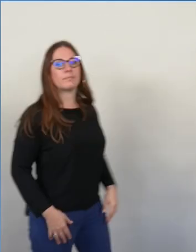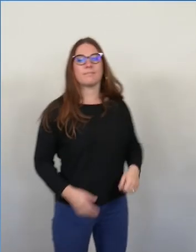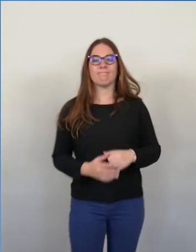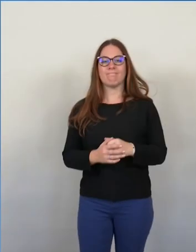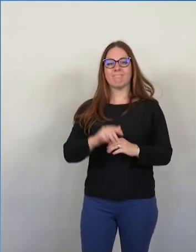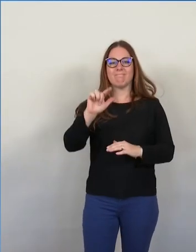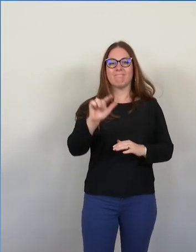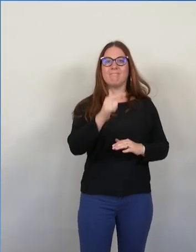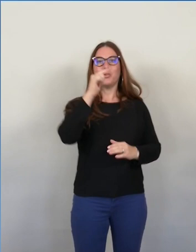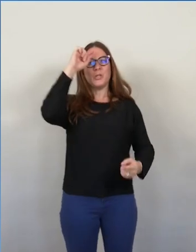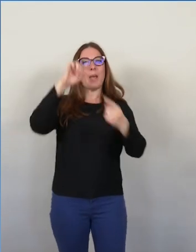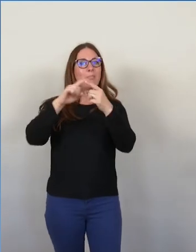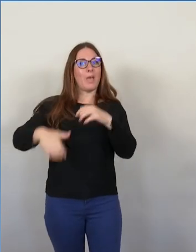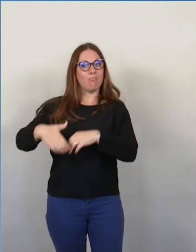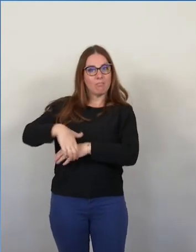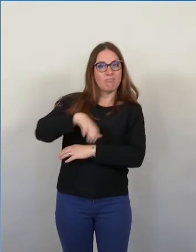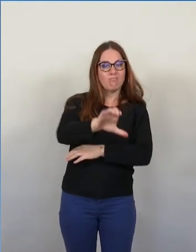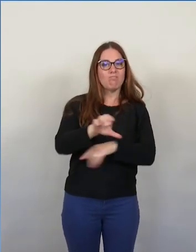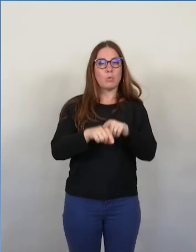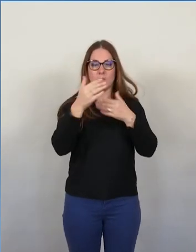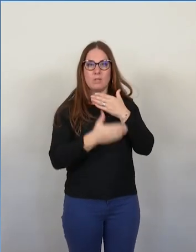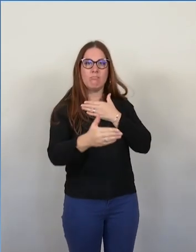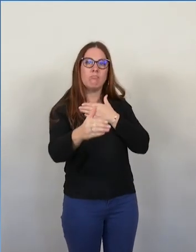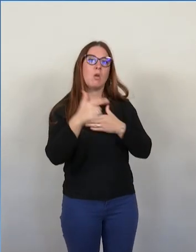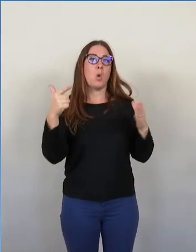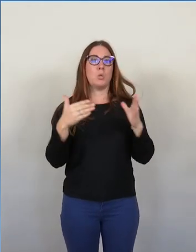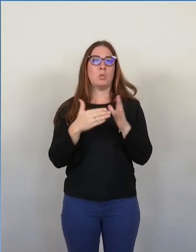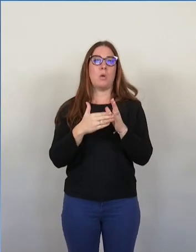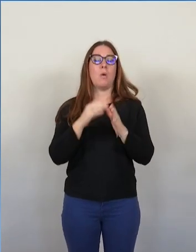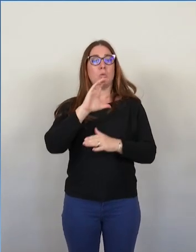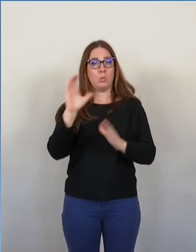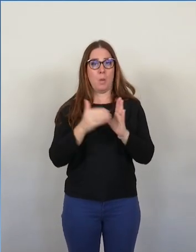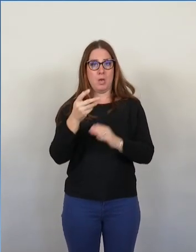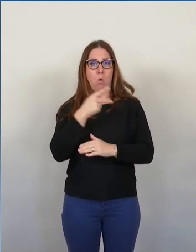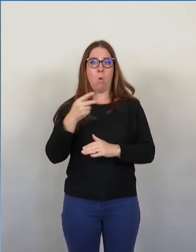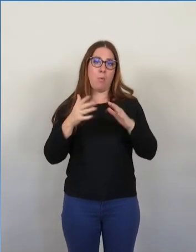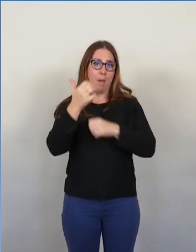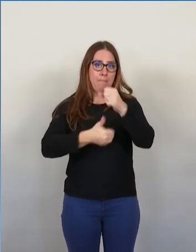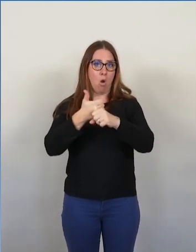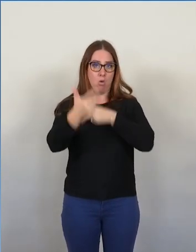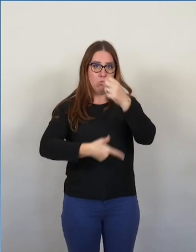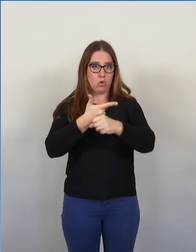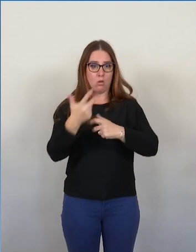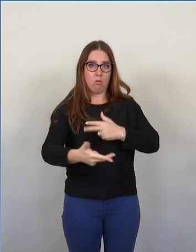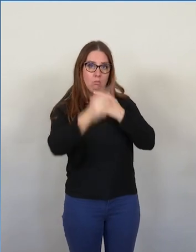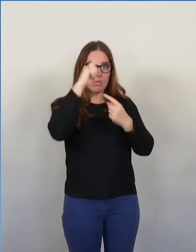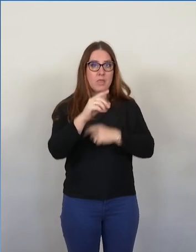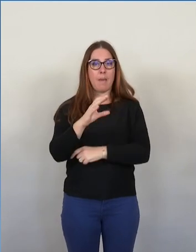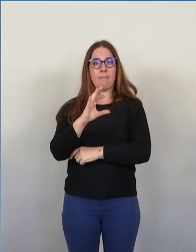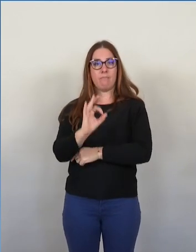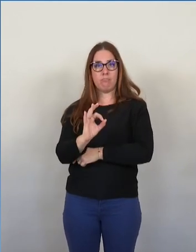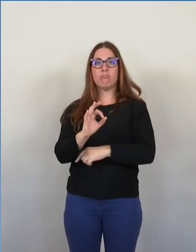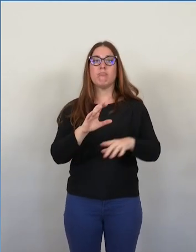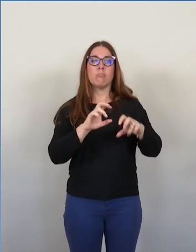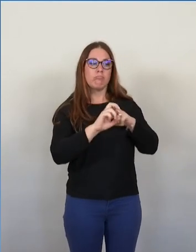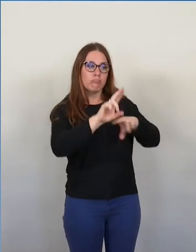consacrerons au cours des prochaines années 100000 € environ par an pour renouveler les toilettes avec des toilettes